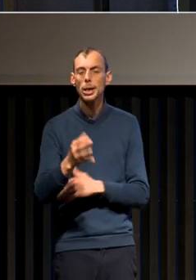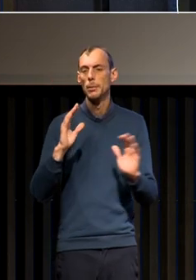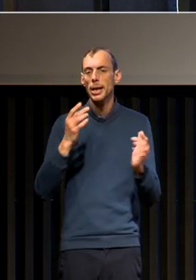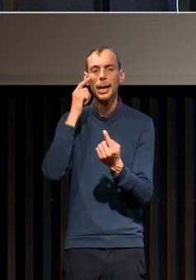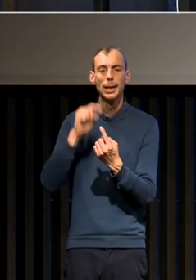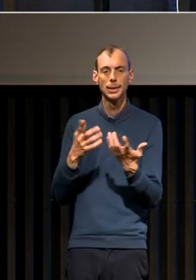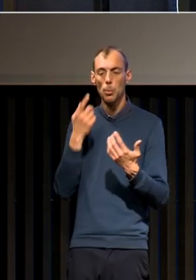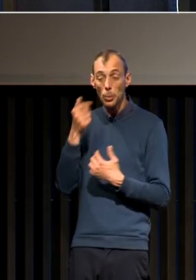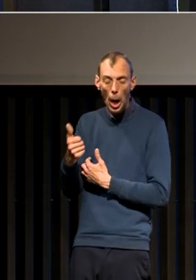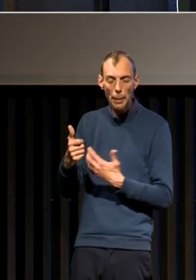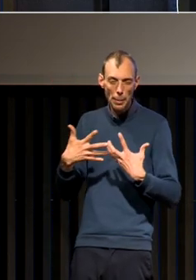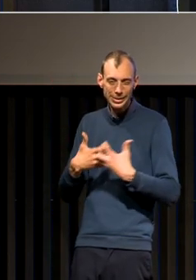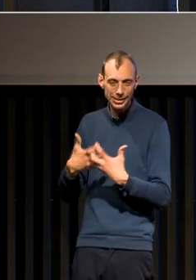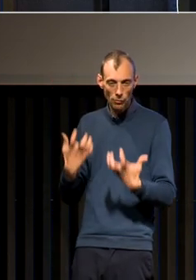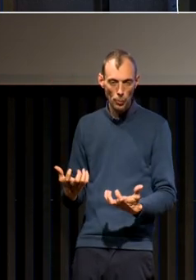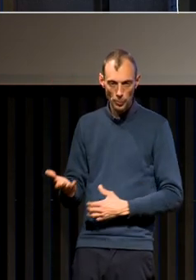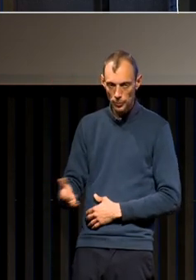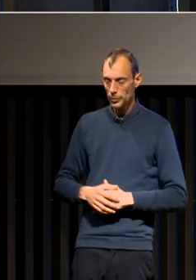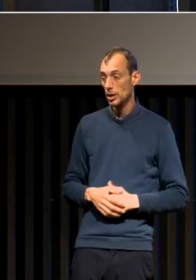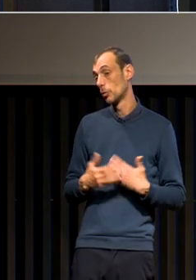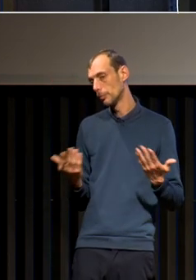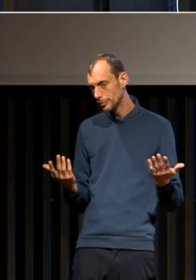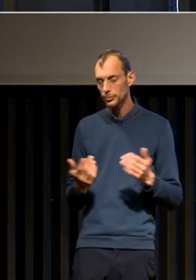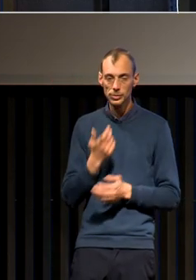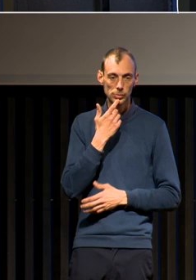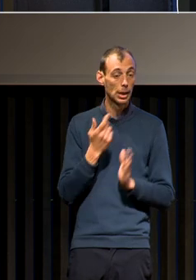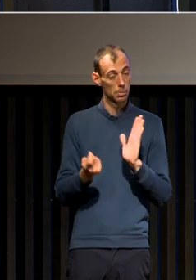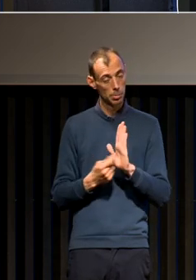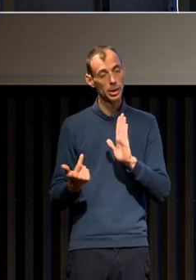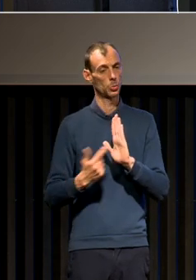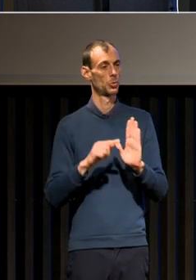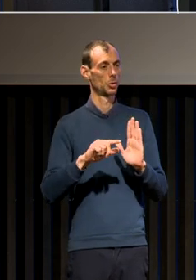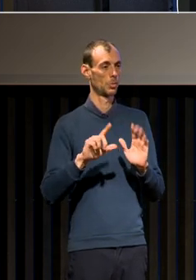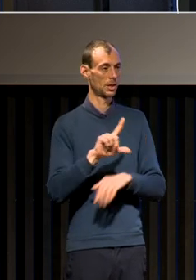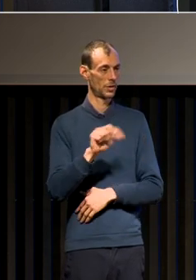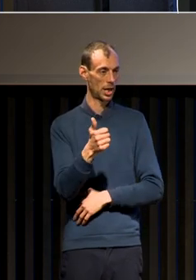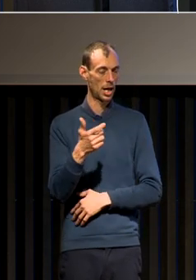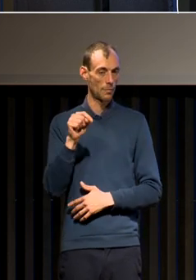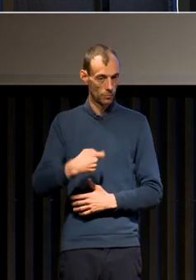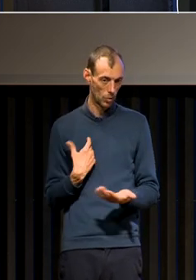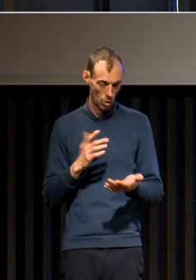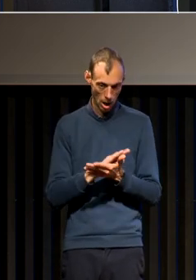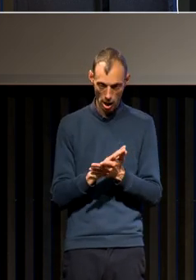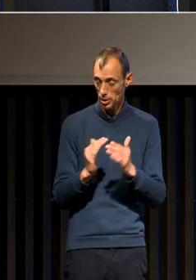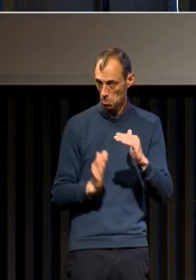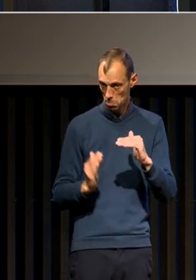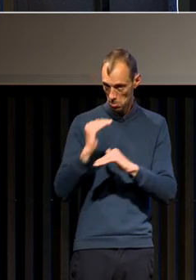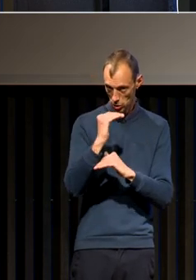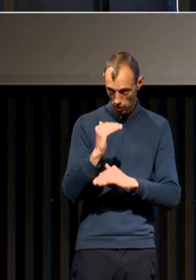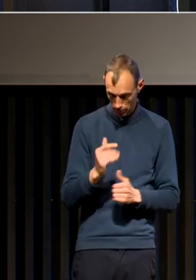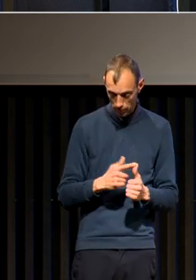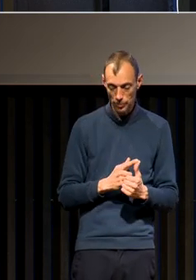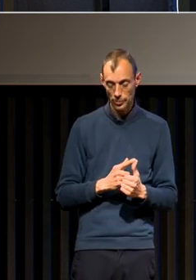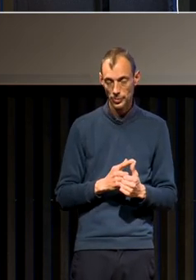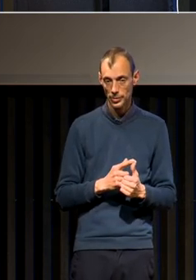en 2021, eh bien, il faut être majeur, il faut satisfaire à des conditions d'âge, mais en tout cas, ce sont